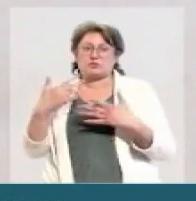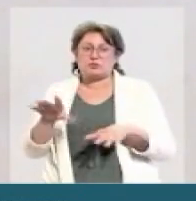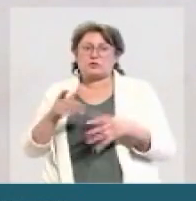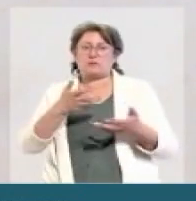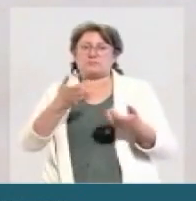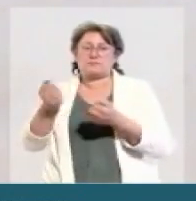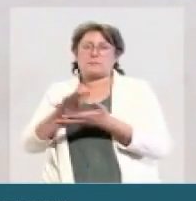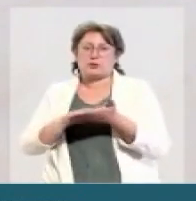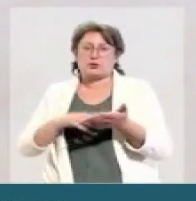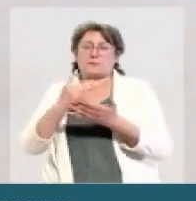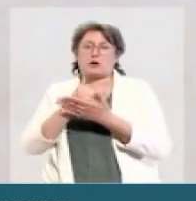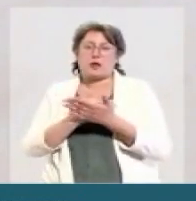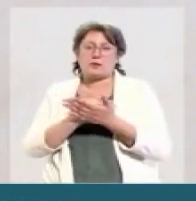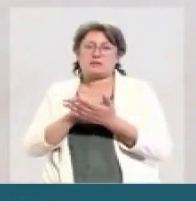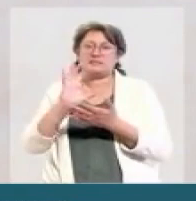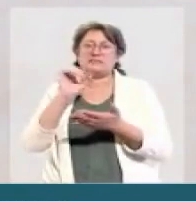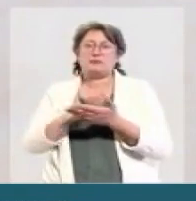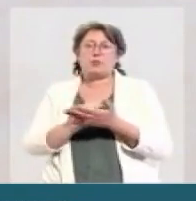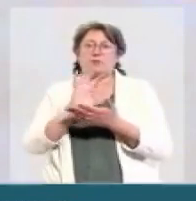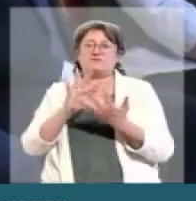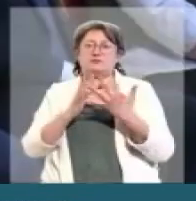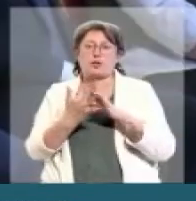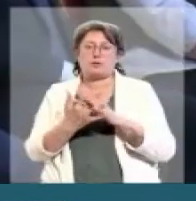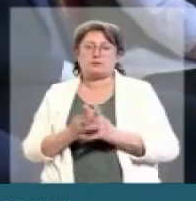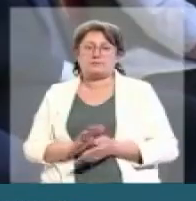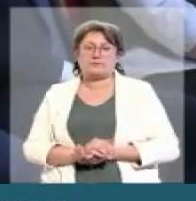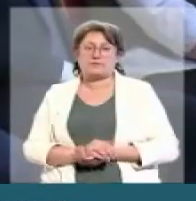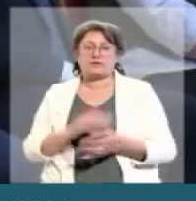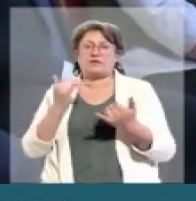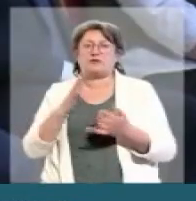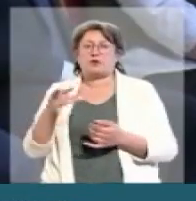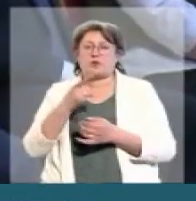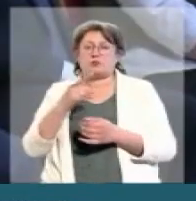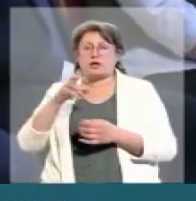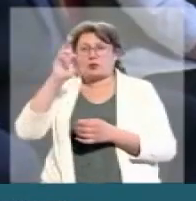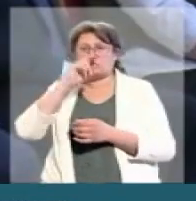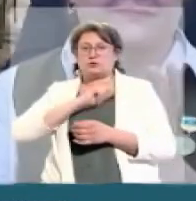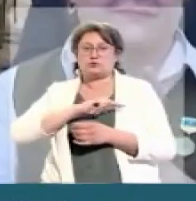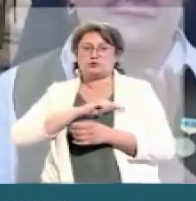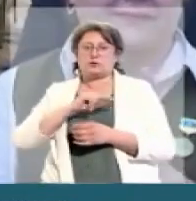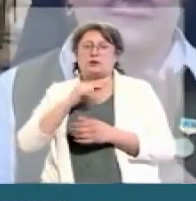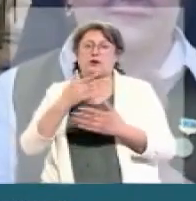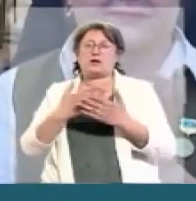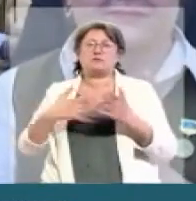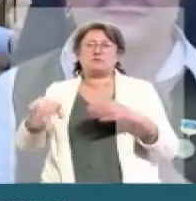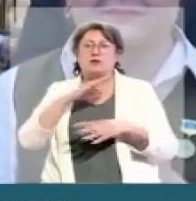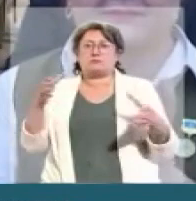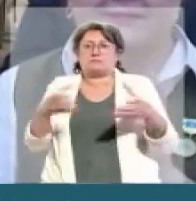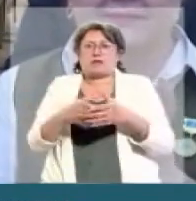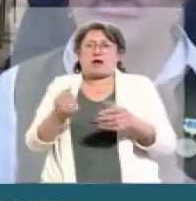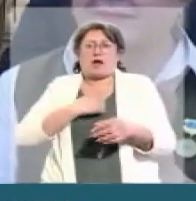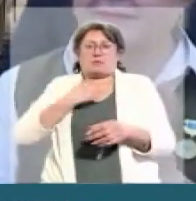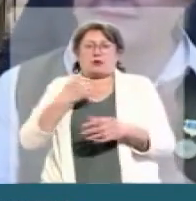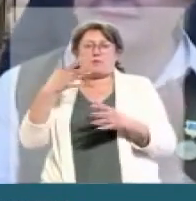также продолжает действовать программа «С дипломом в село». Сегодня в регионе в рядах государственных служащих трудится целая армия –